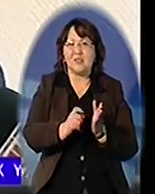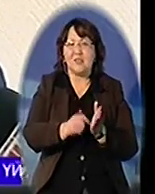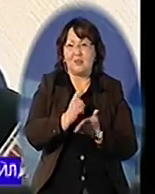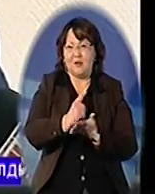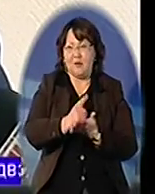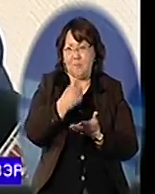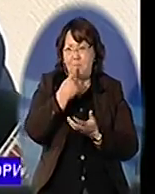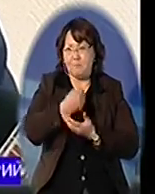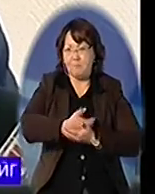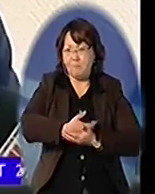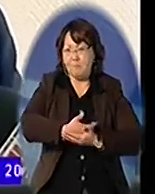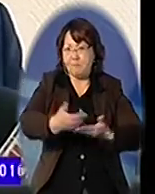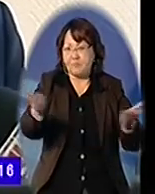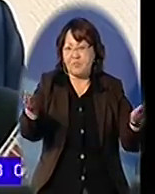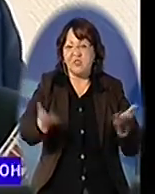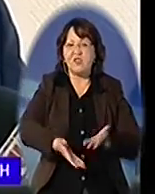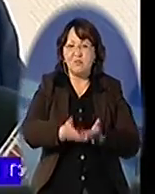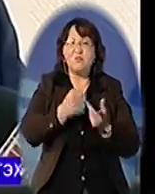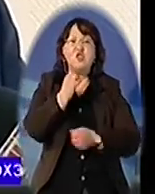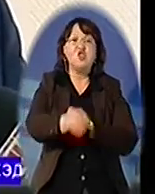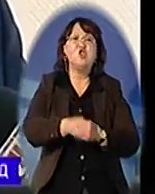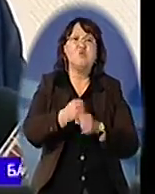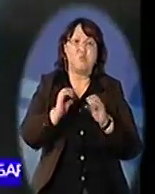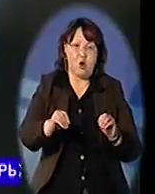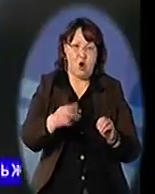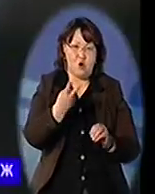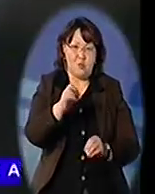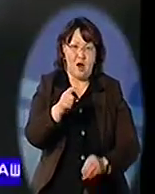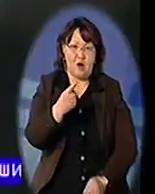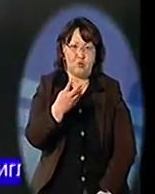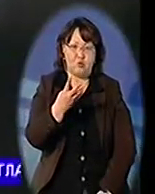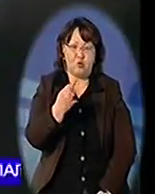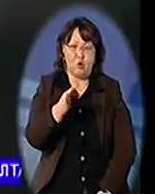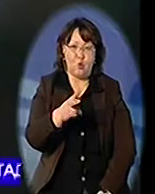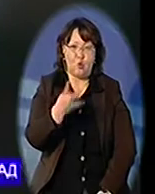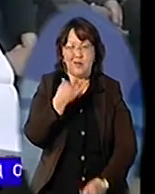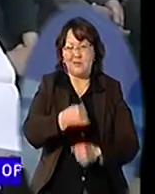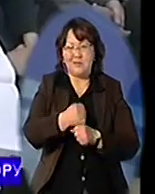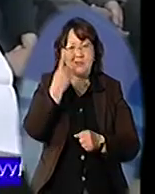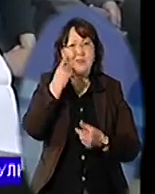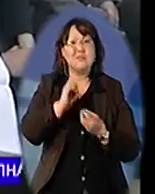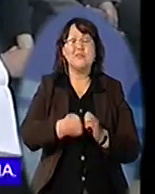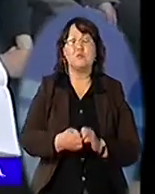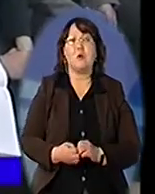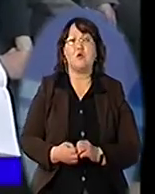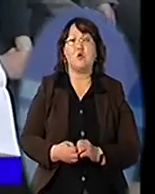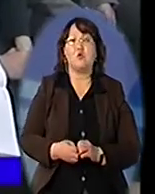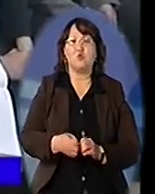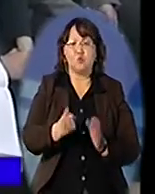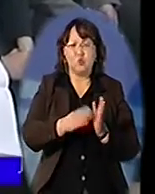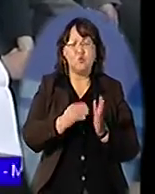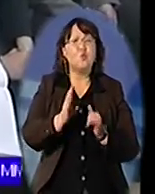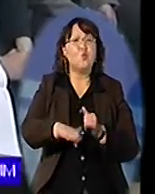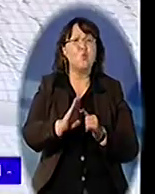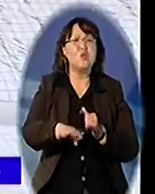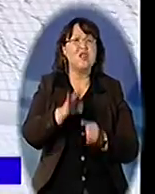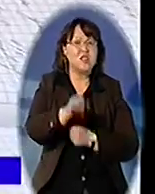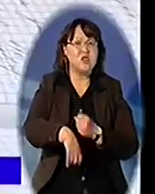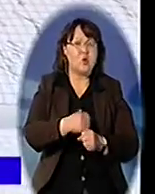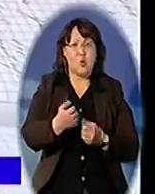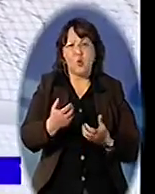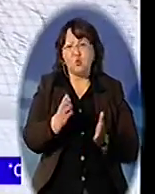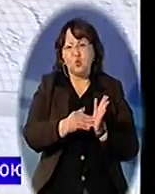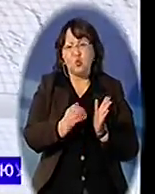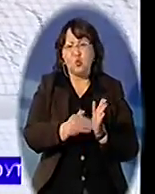зарлж их хүүхдийн эрүүл мэндийг дэмжих жилийнхаа нээлтийг хийж байгаа. Сүүлийн жилүүдэд дутуу төрөлт огцом нэмэгдсэн. Үр хөндлөлтийн